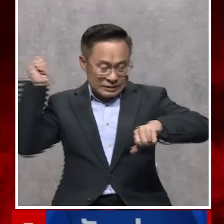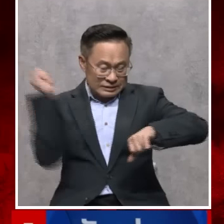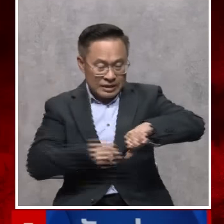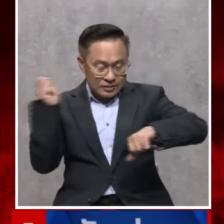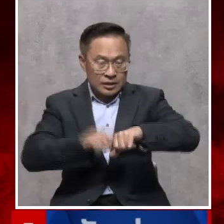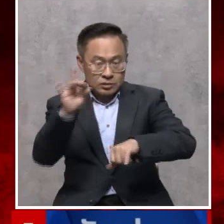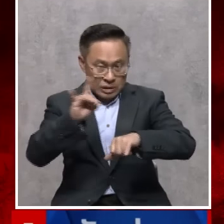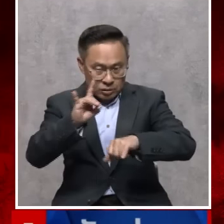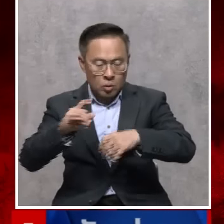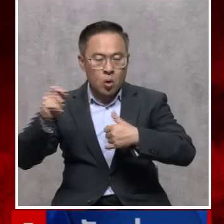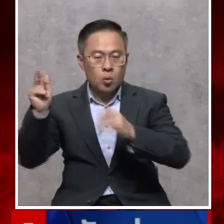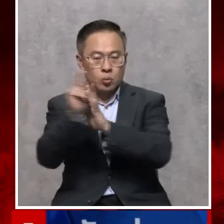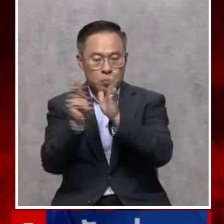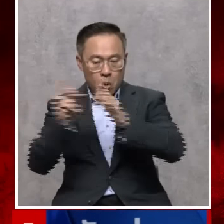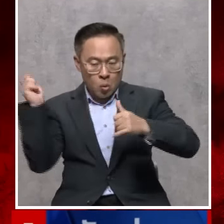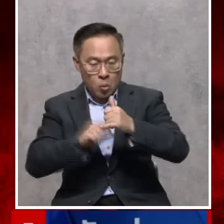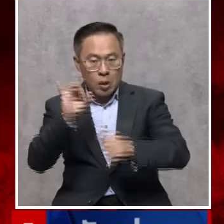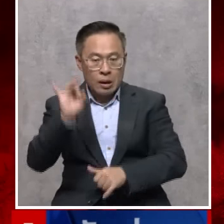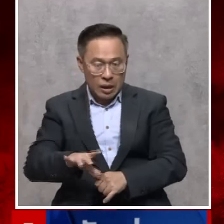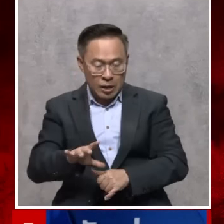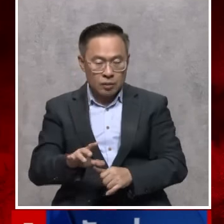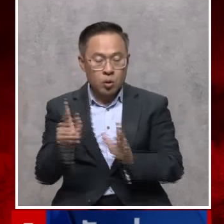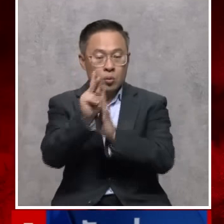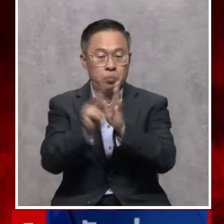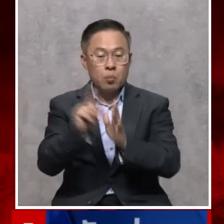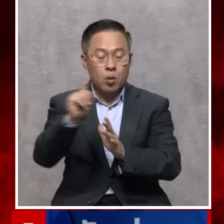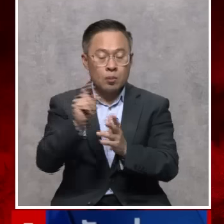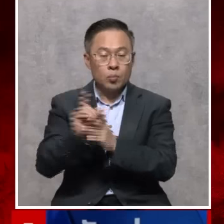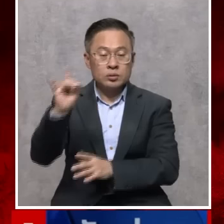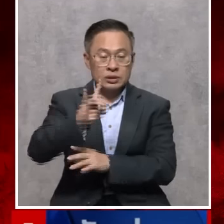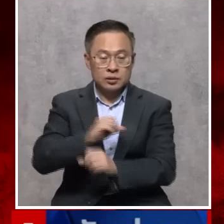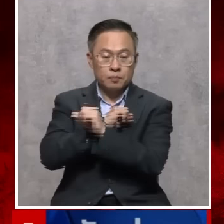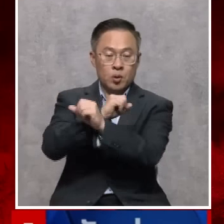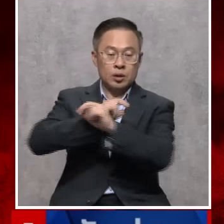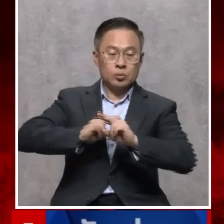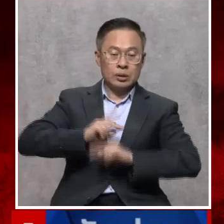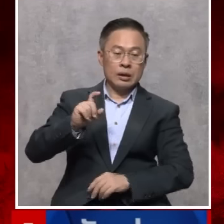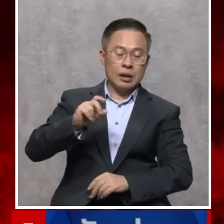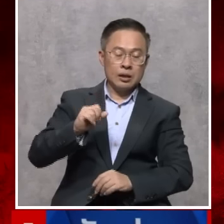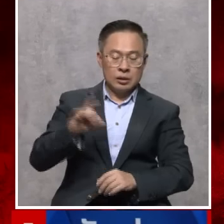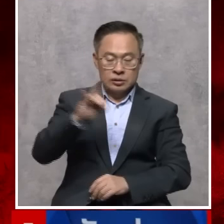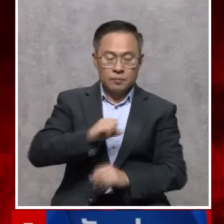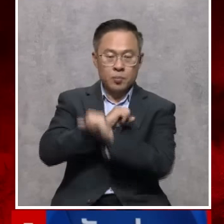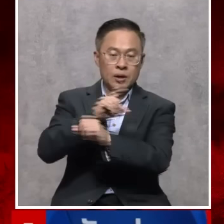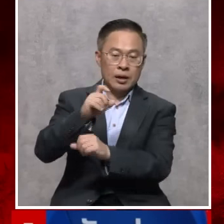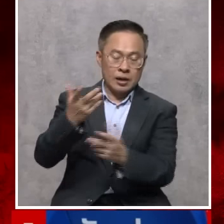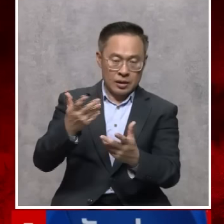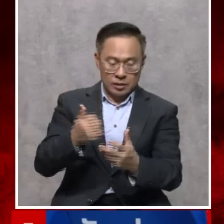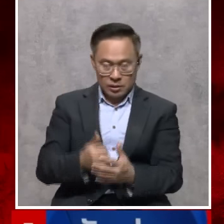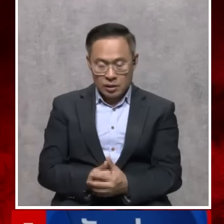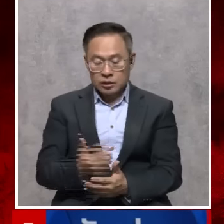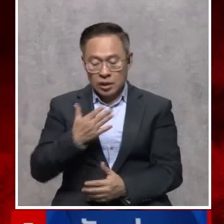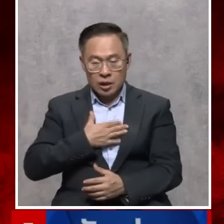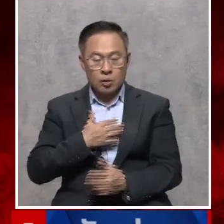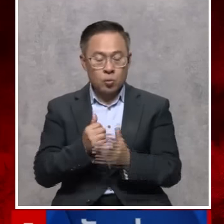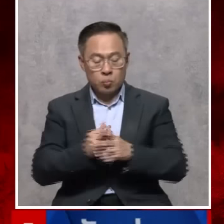งกว่าทำร้ายคนอีกเพราะอะไรเพราะว่าเจตนารมณ์ของกฎหมายเนี่ยคือสัตว์เนี่ยมันทำร้ายเราไม่ได้อะอยู่ดีๆถ้าเรา